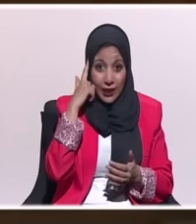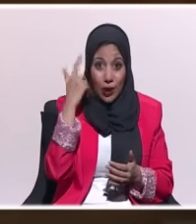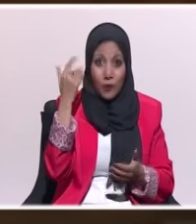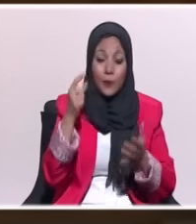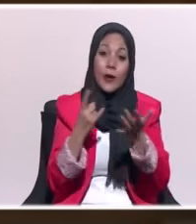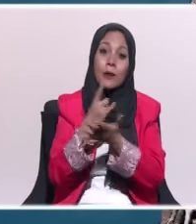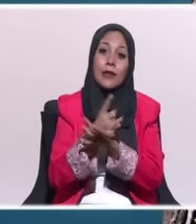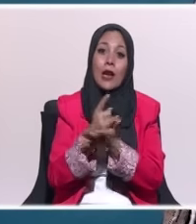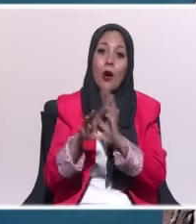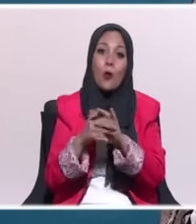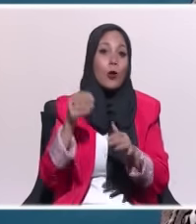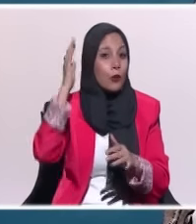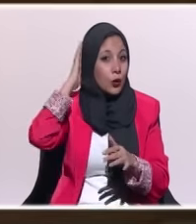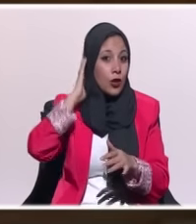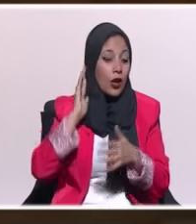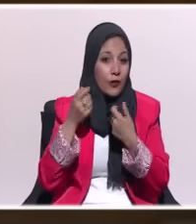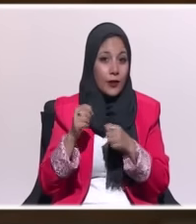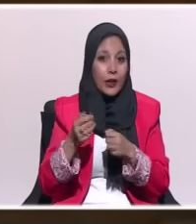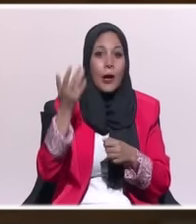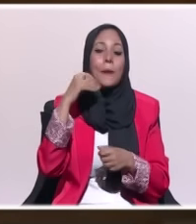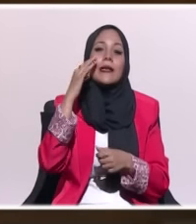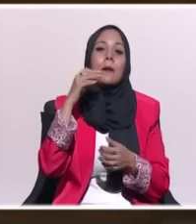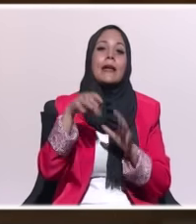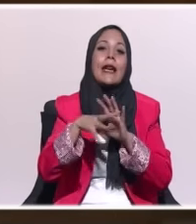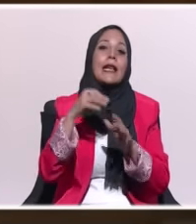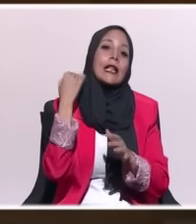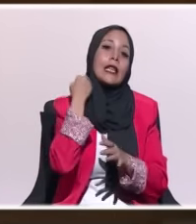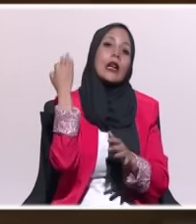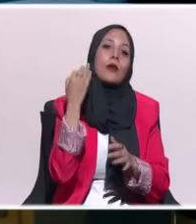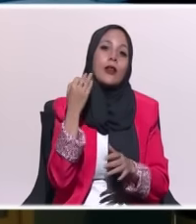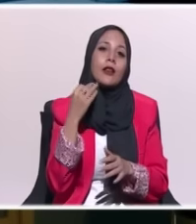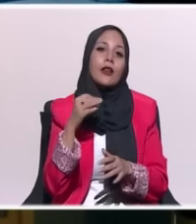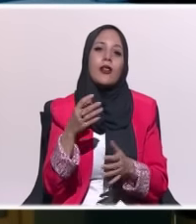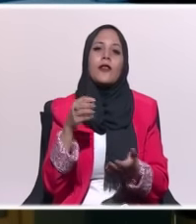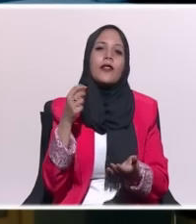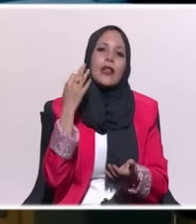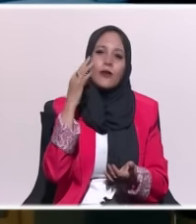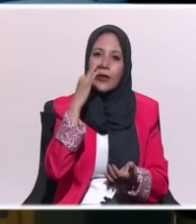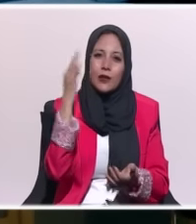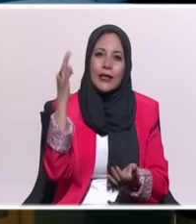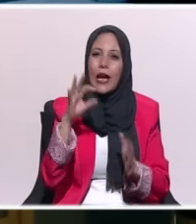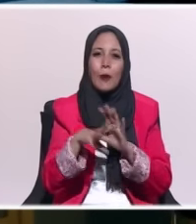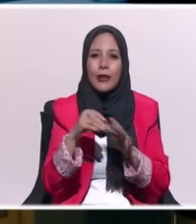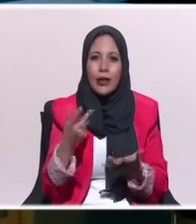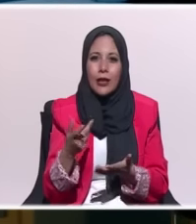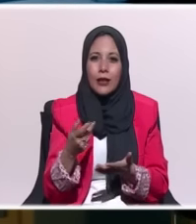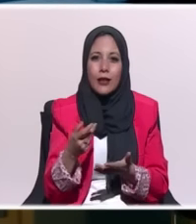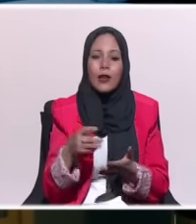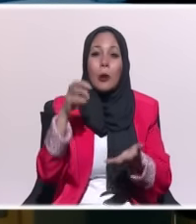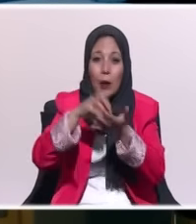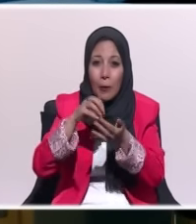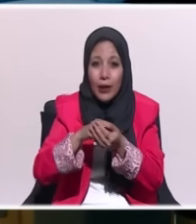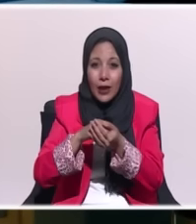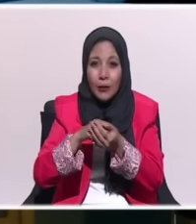اول مره فكت شعرها؟ ايوه فاكره. يوم ما دخلت ثانويه عامه؟ ايوه طبعا فاكره. في الاعداديه عملت ايه؟ ايوه فاكره. لما دخلت الجامعه؟